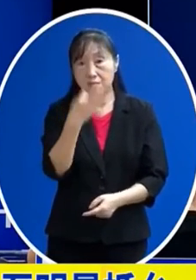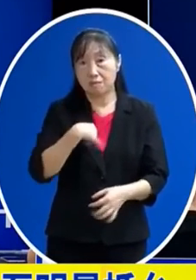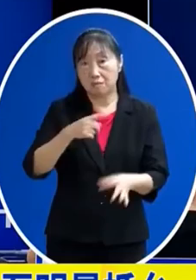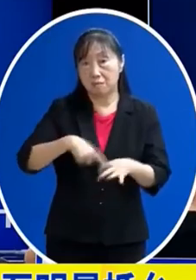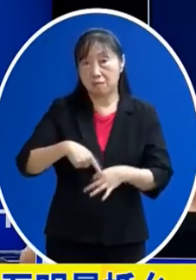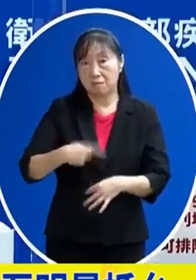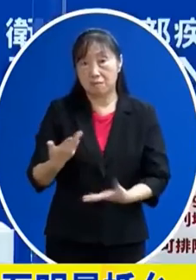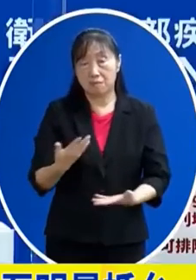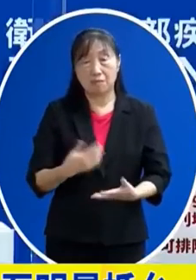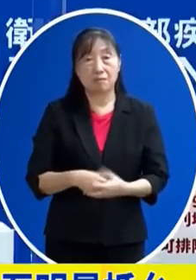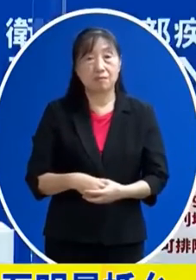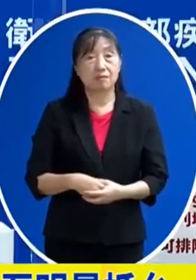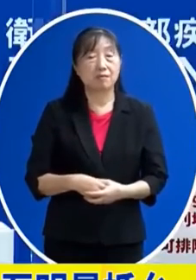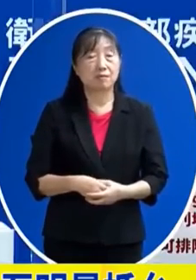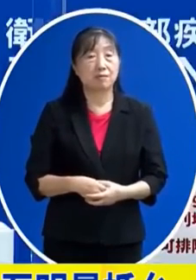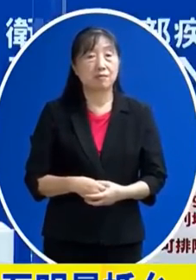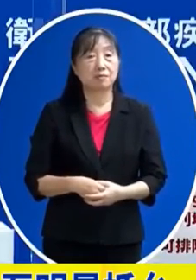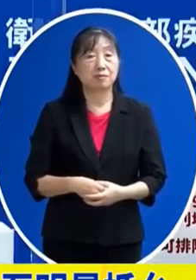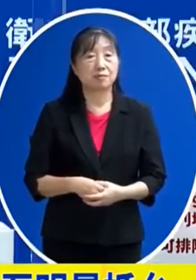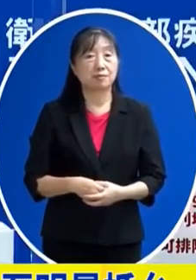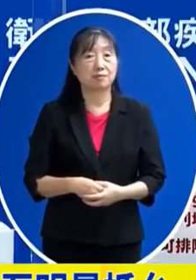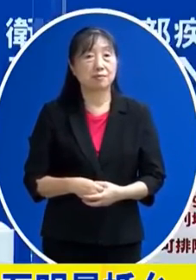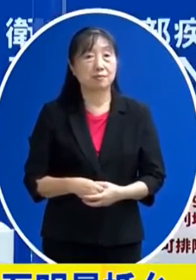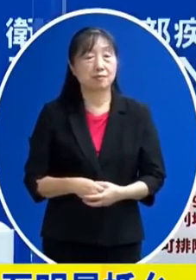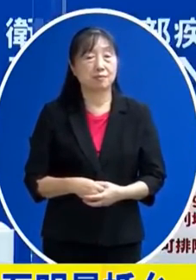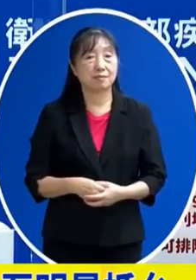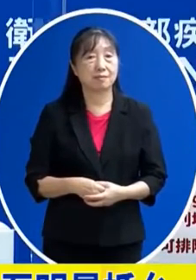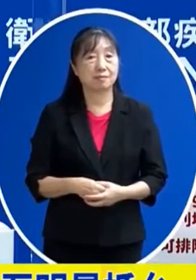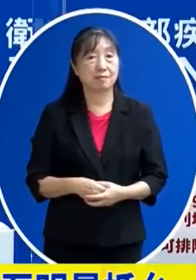苗？ 第一个，现在